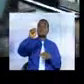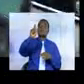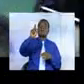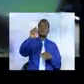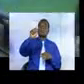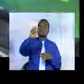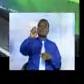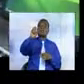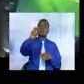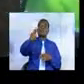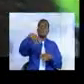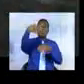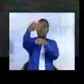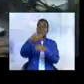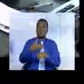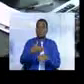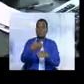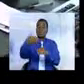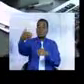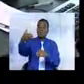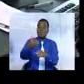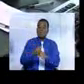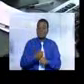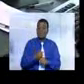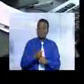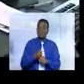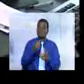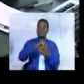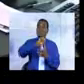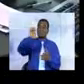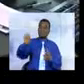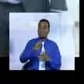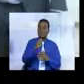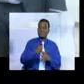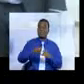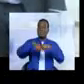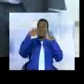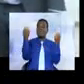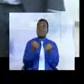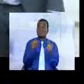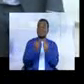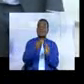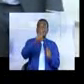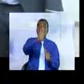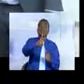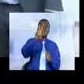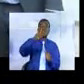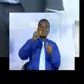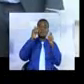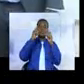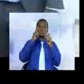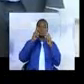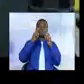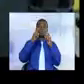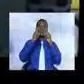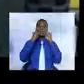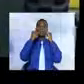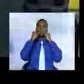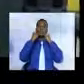reçu, ce mardi après-midi, la salle multimédia de leur lycée équipée de 42 ordinateurs, tous connectés à